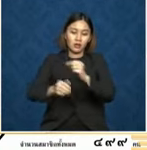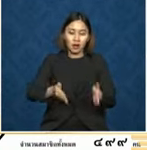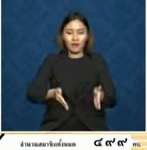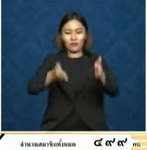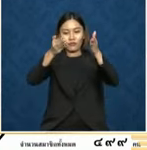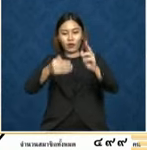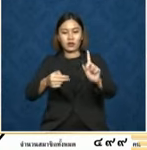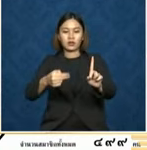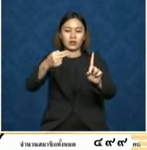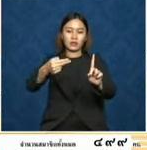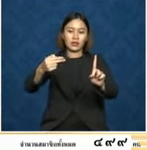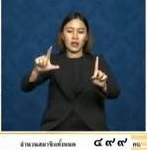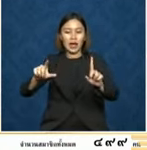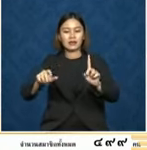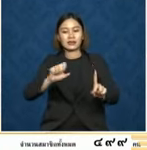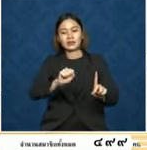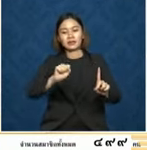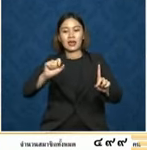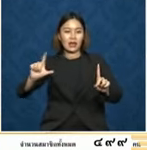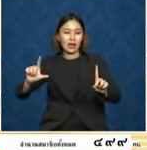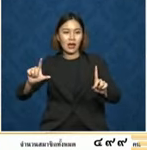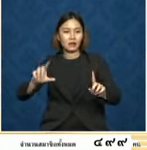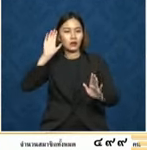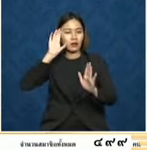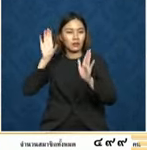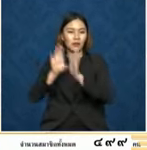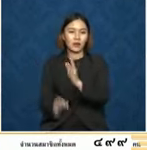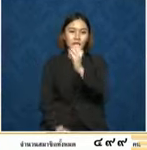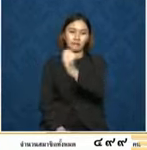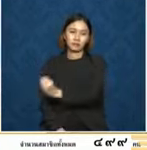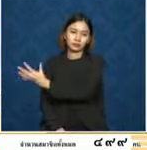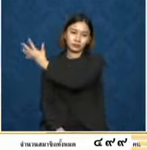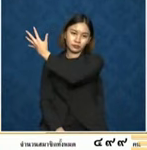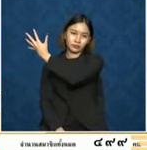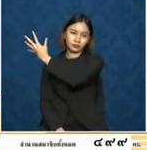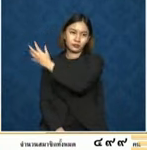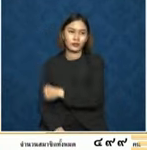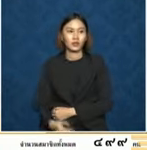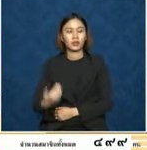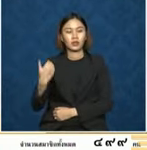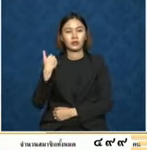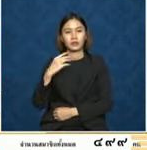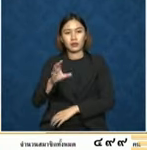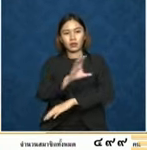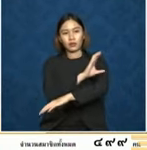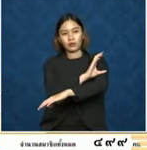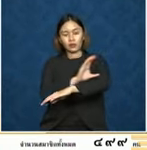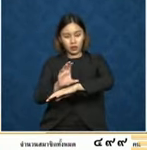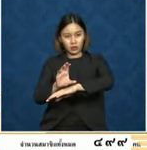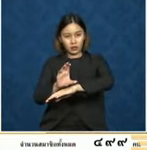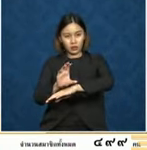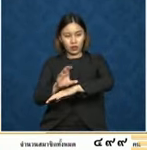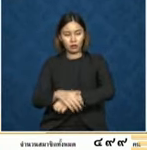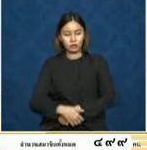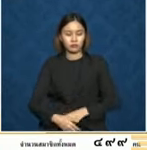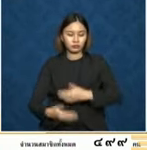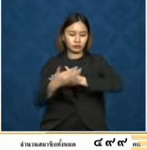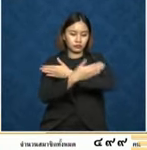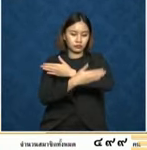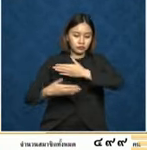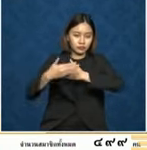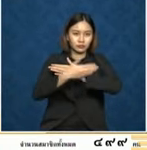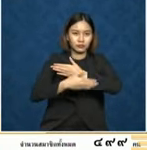หมื่นล้านแสนล้านเป็นล้านล้านขอภาพสไลด์ด้วยครับมีรถไฟรางคู่ร